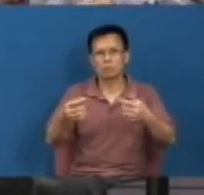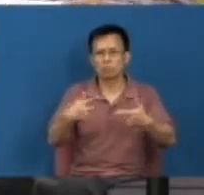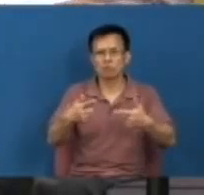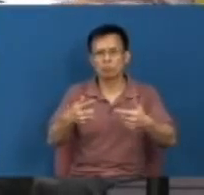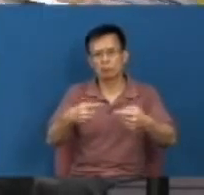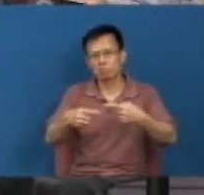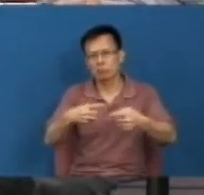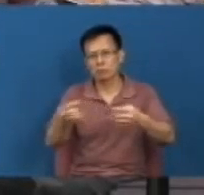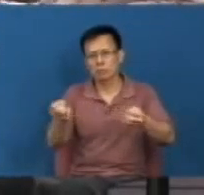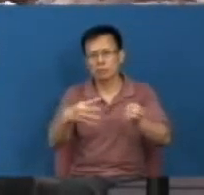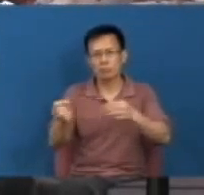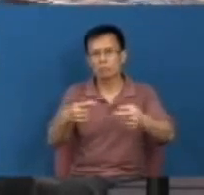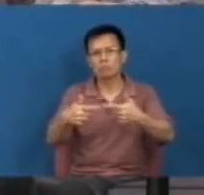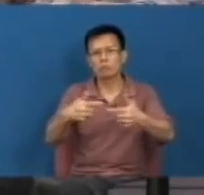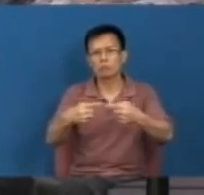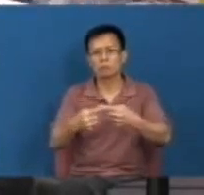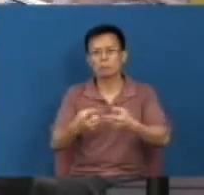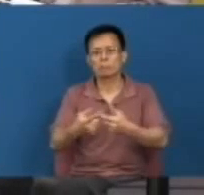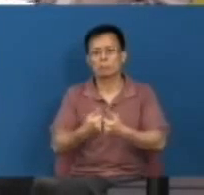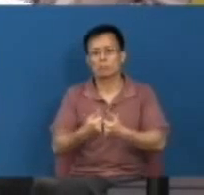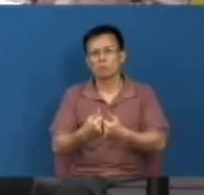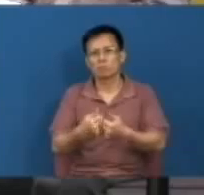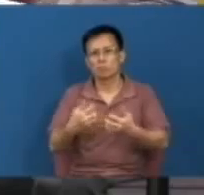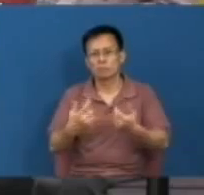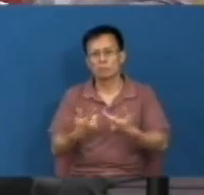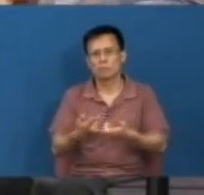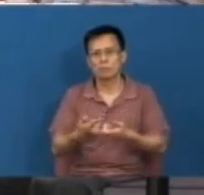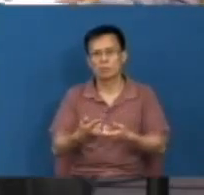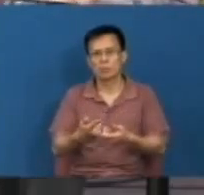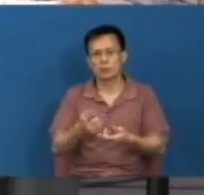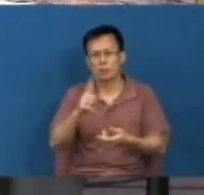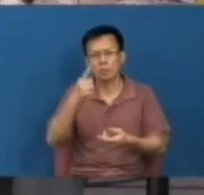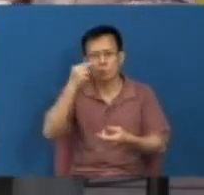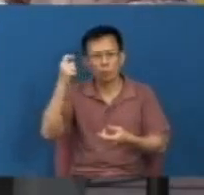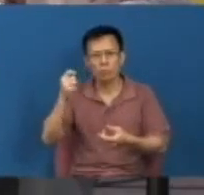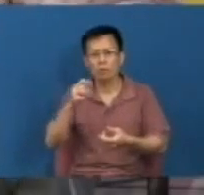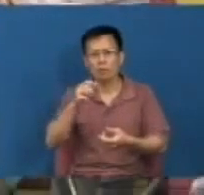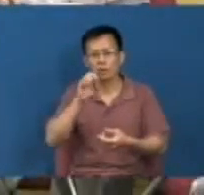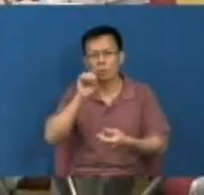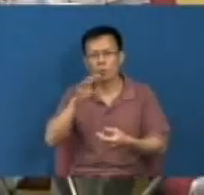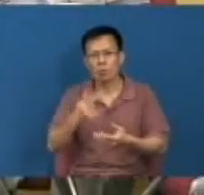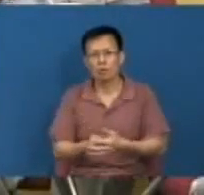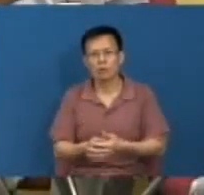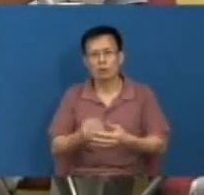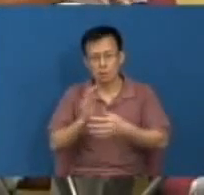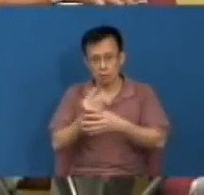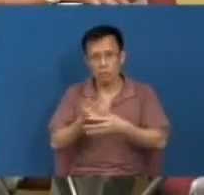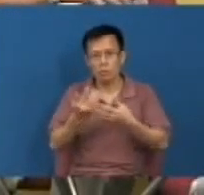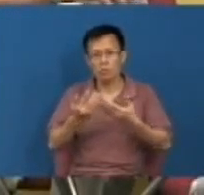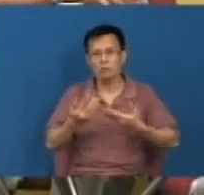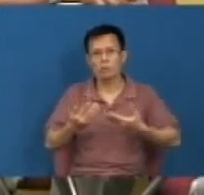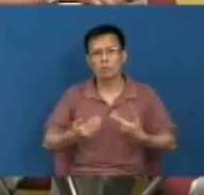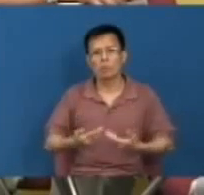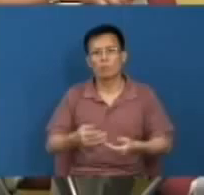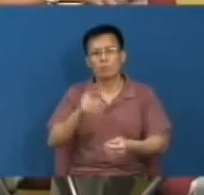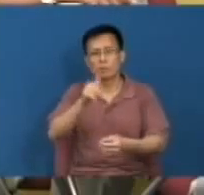地方俾人用，咁就出真呢啲係好好離譜嘅事幹係嘛？我嚟聽佢點離奇法咧，係一個事件係。 因為咁樣嘅，我就俾借